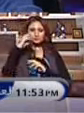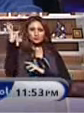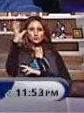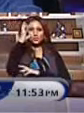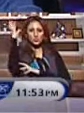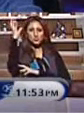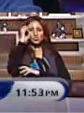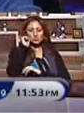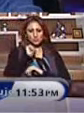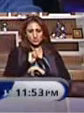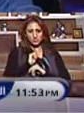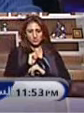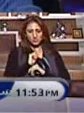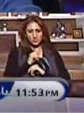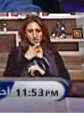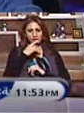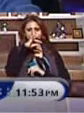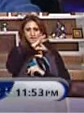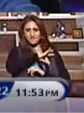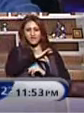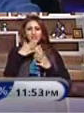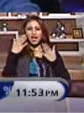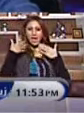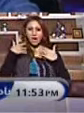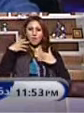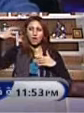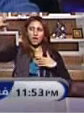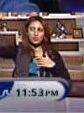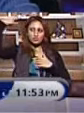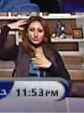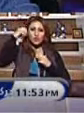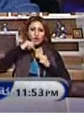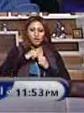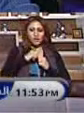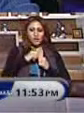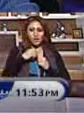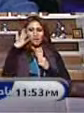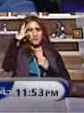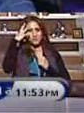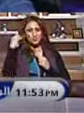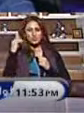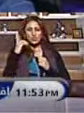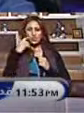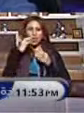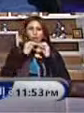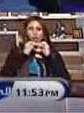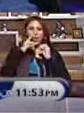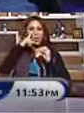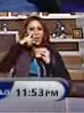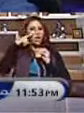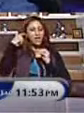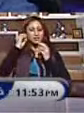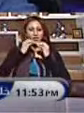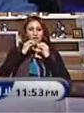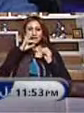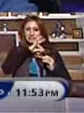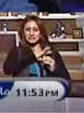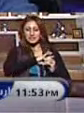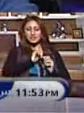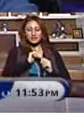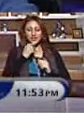تفيا ظلها وتنسم هوائها ا واستمتعنا بخضرتها وثمارها كان يكون لمصر